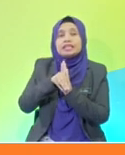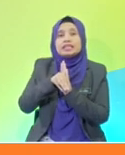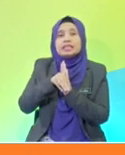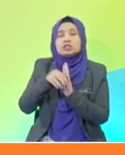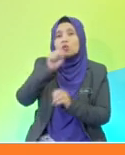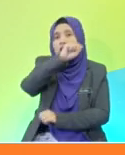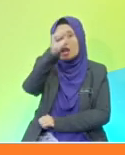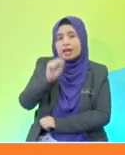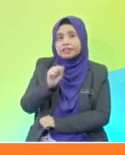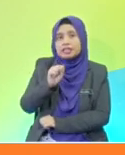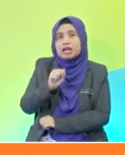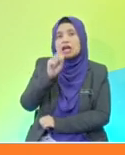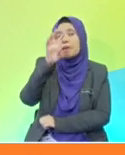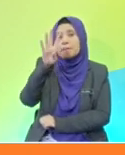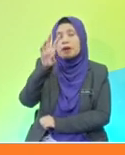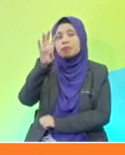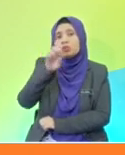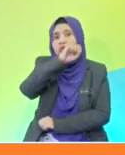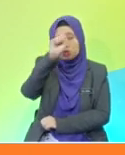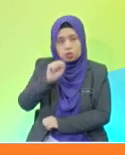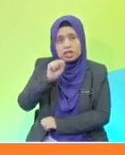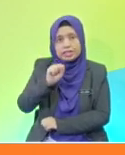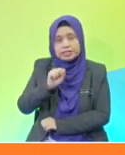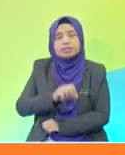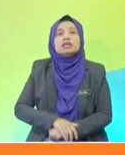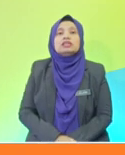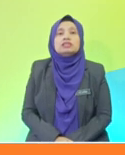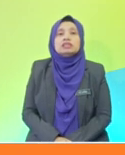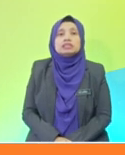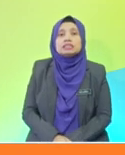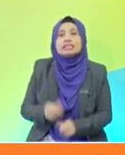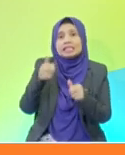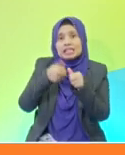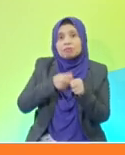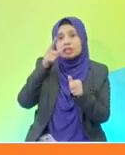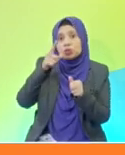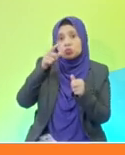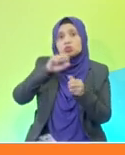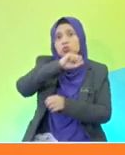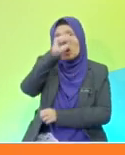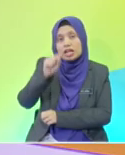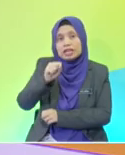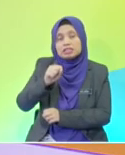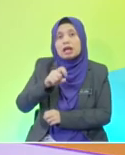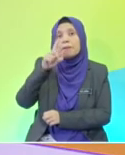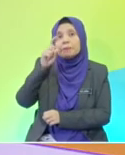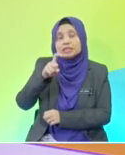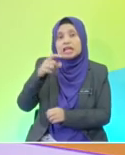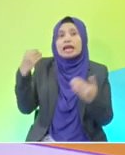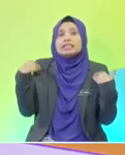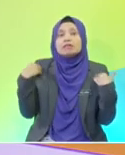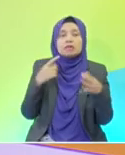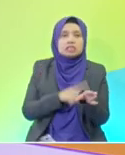soal dan sebanyak 40 soal dan calon-calon mempunyai